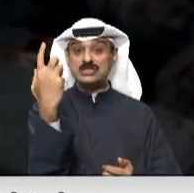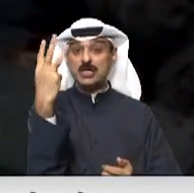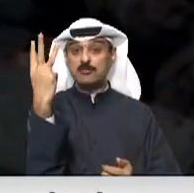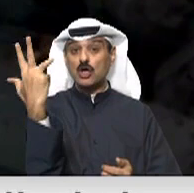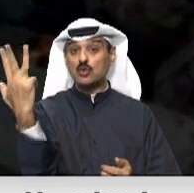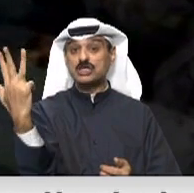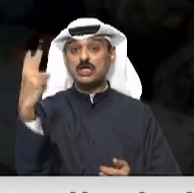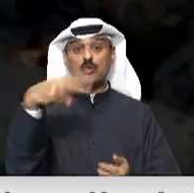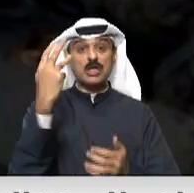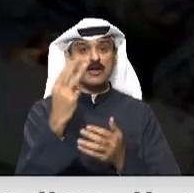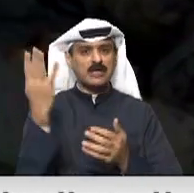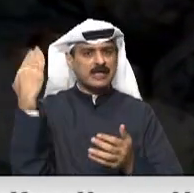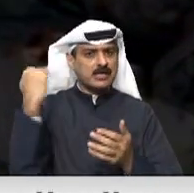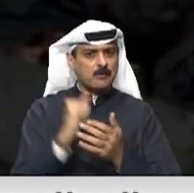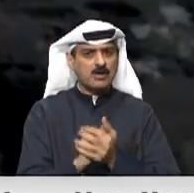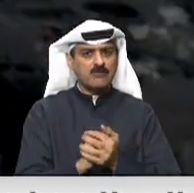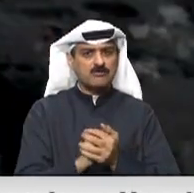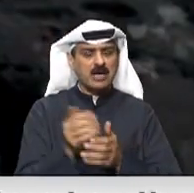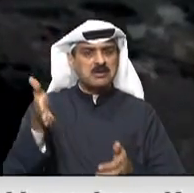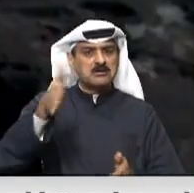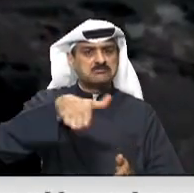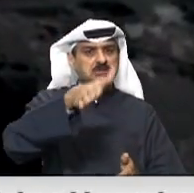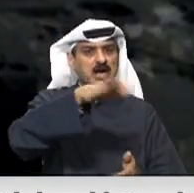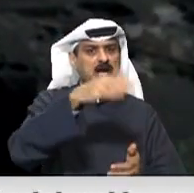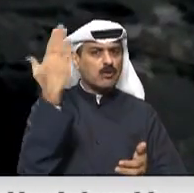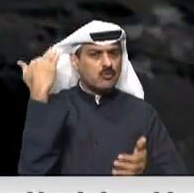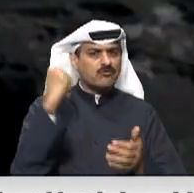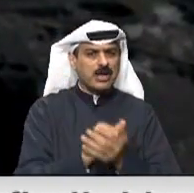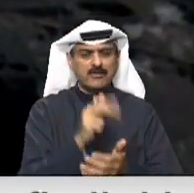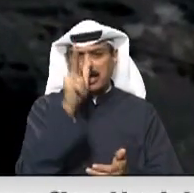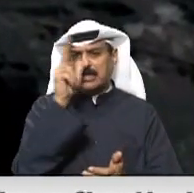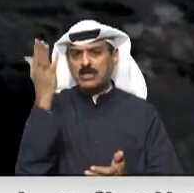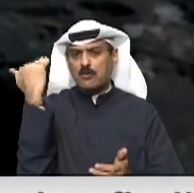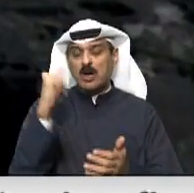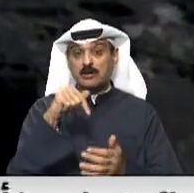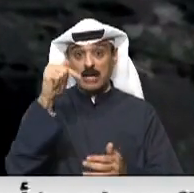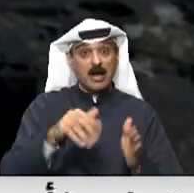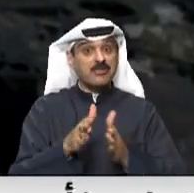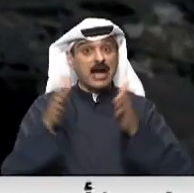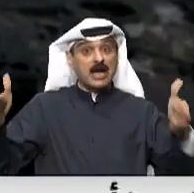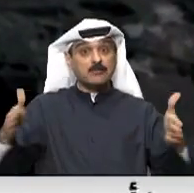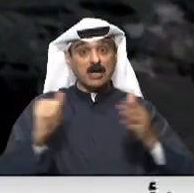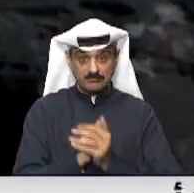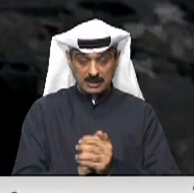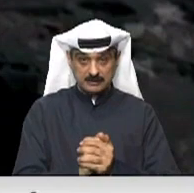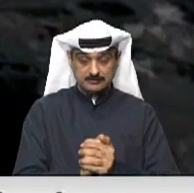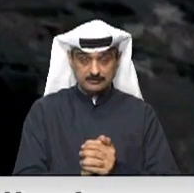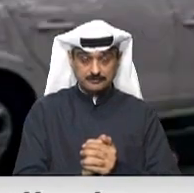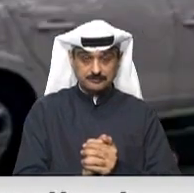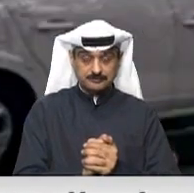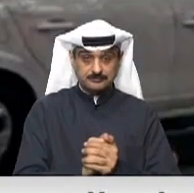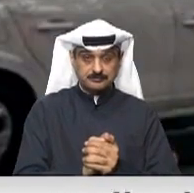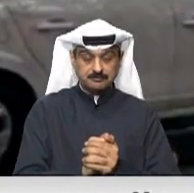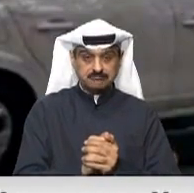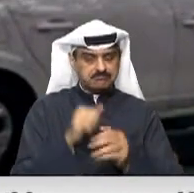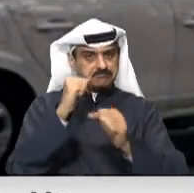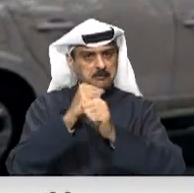من 32 ألف قتيل. طبعا بالنسبة للأعمال الإغاثية،